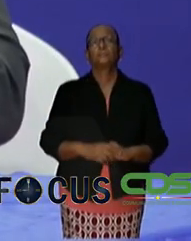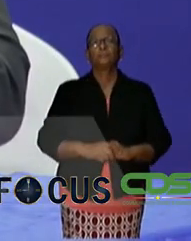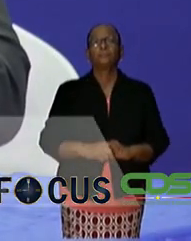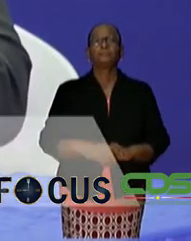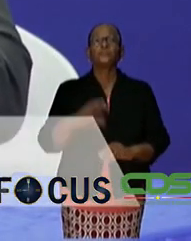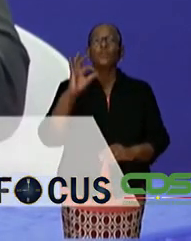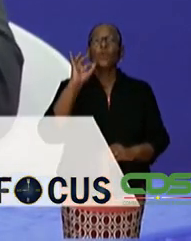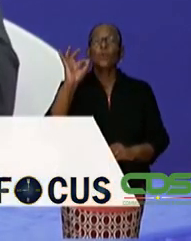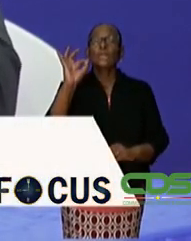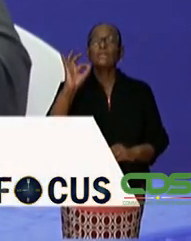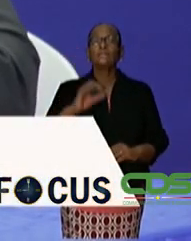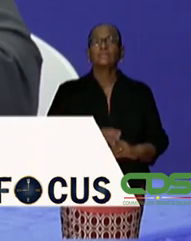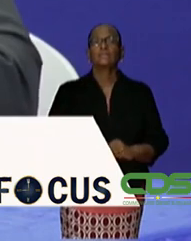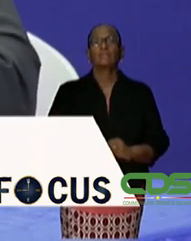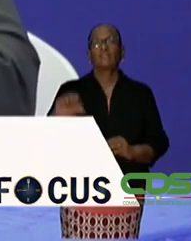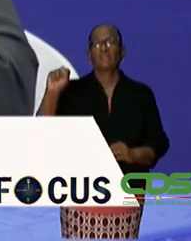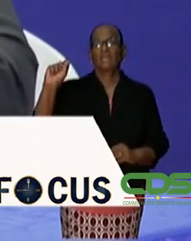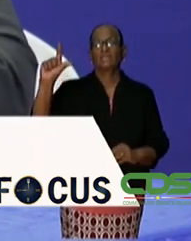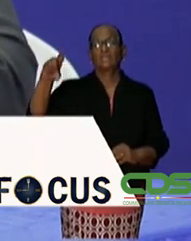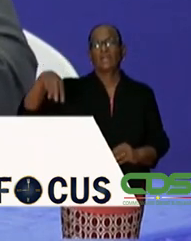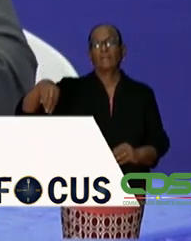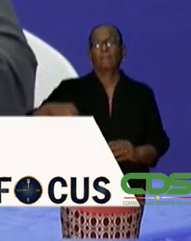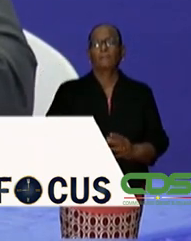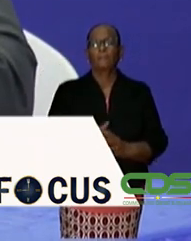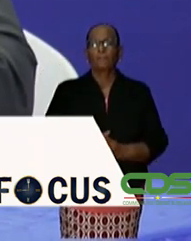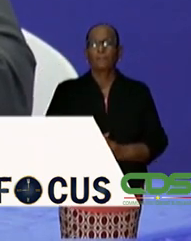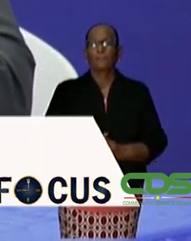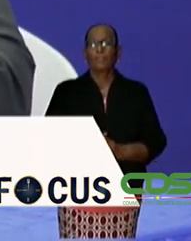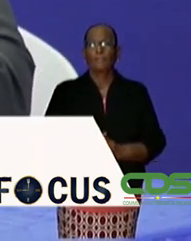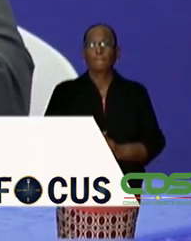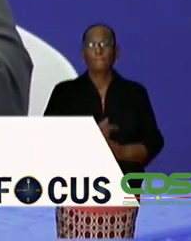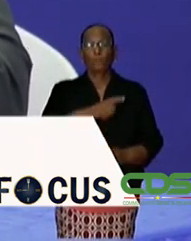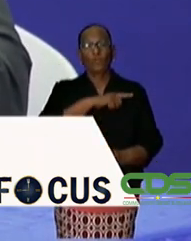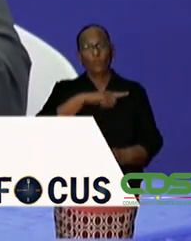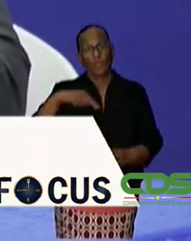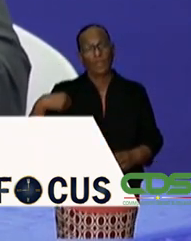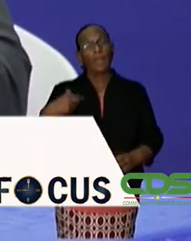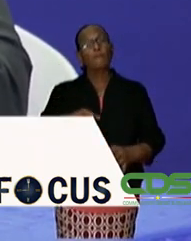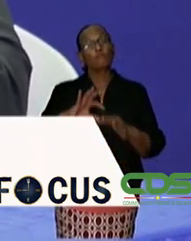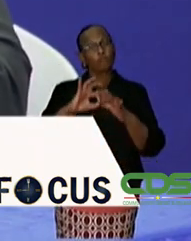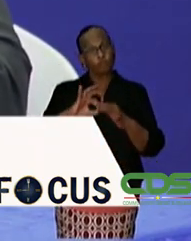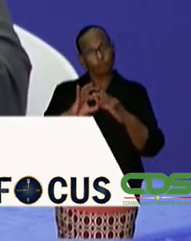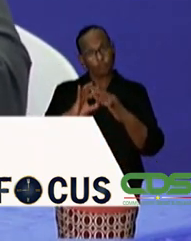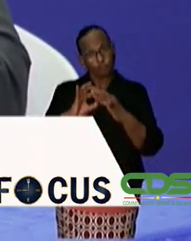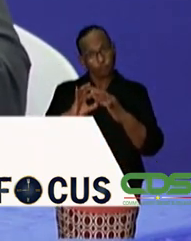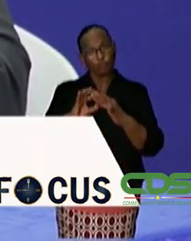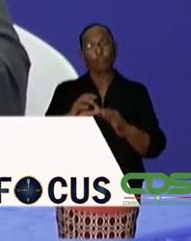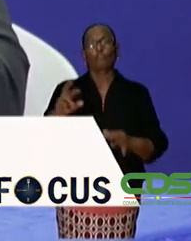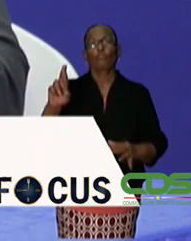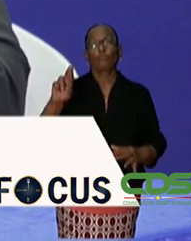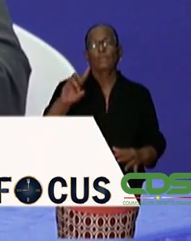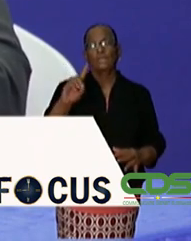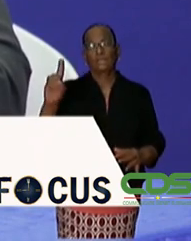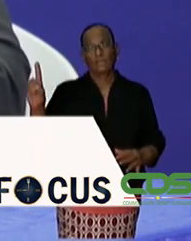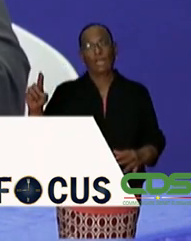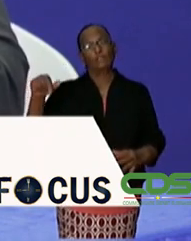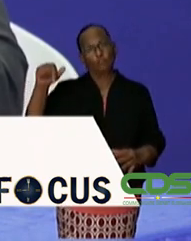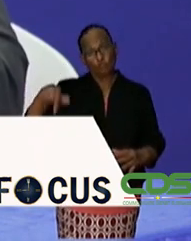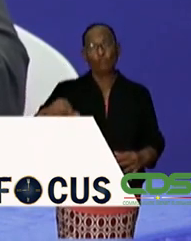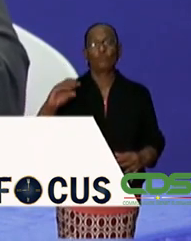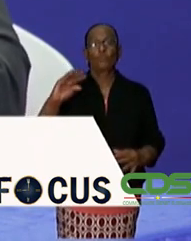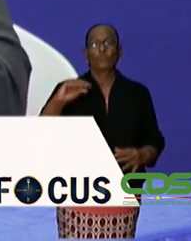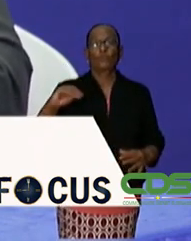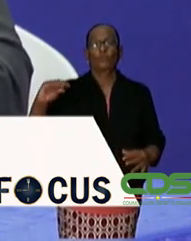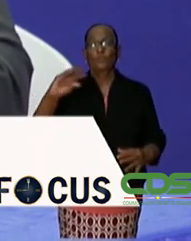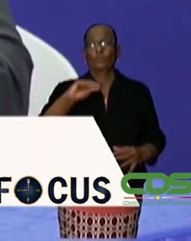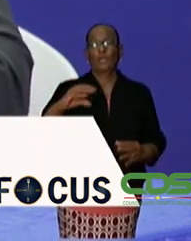van SLM. We hebben alle vertrouwen in de raad die op dit moment bezig is met